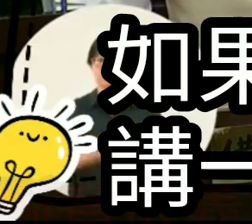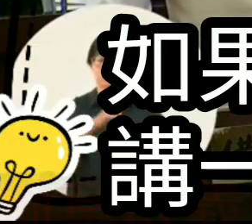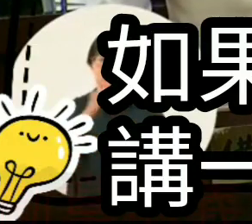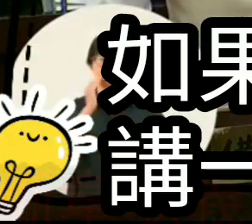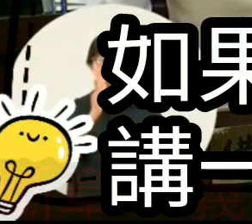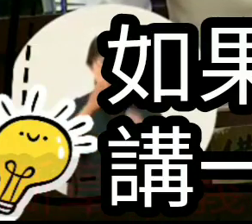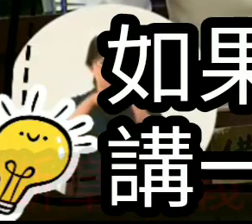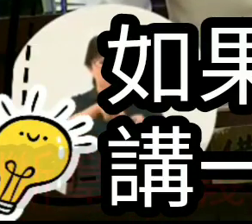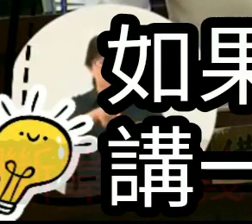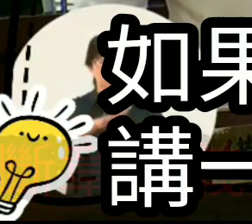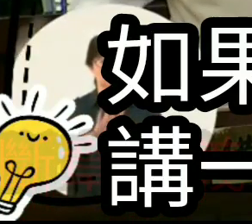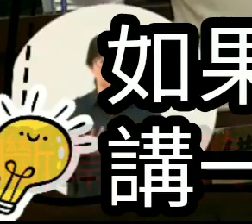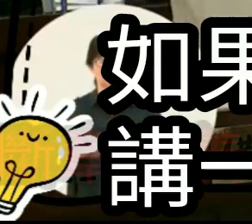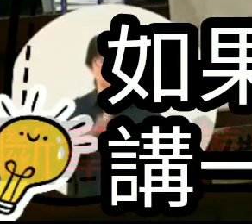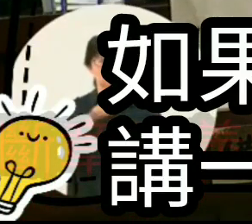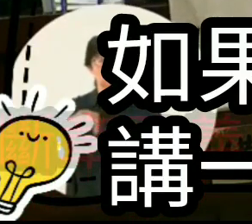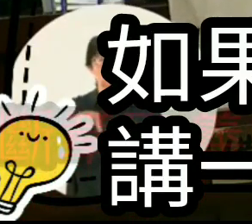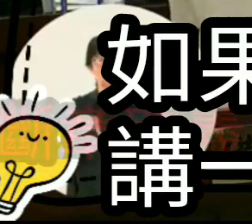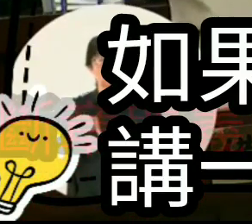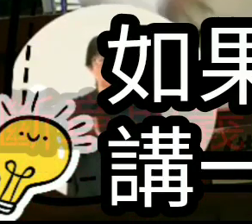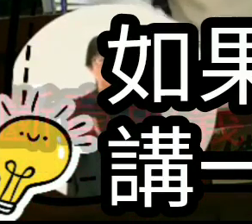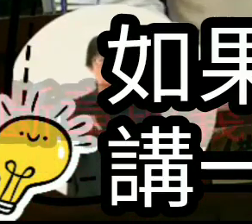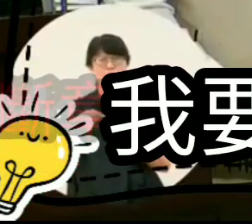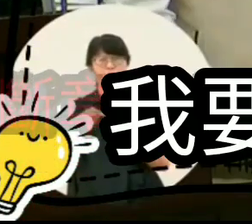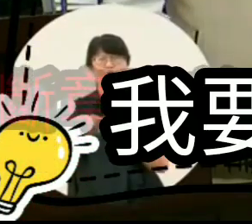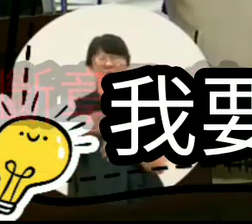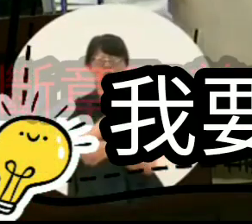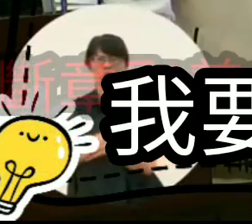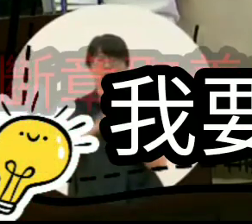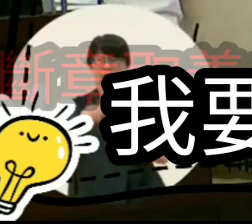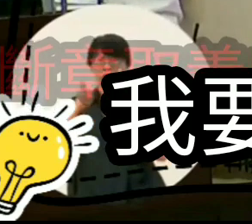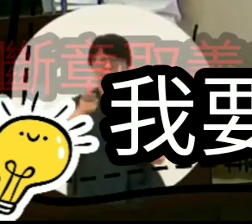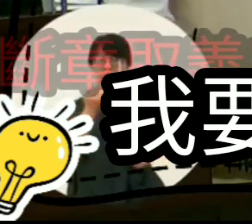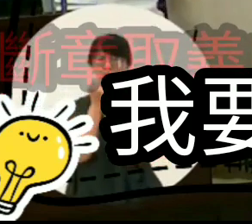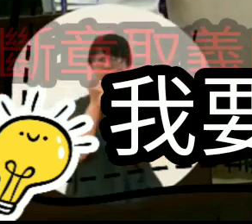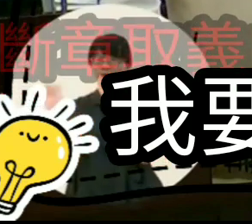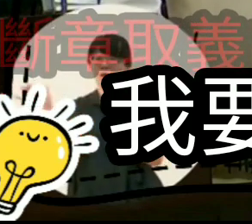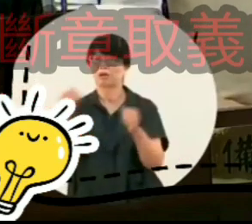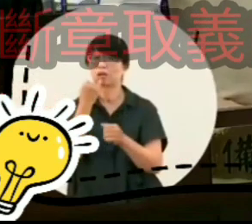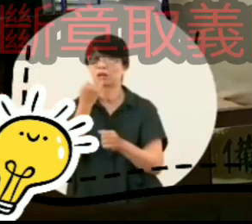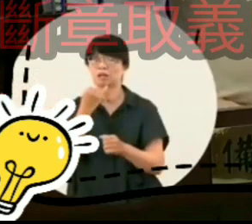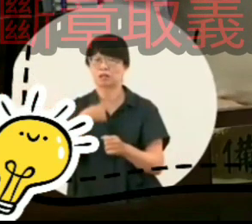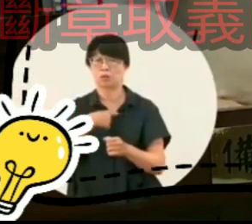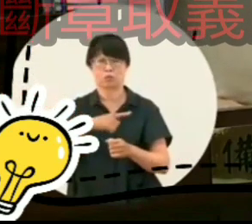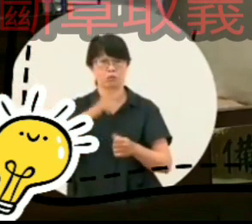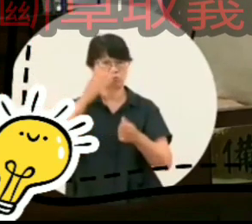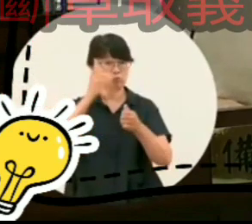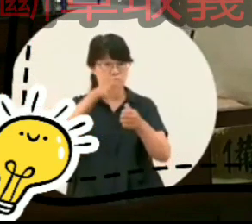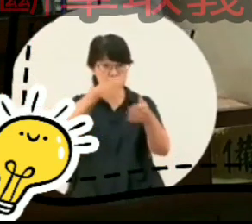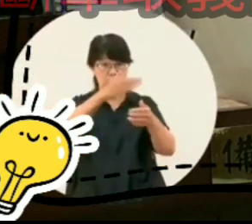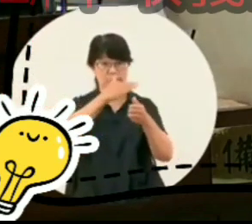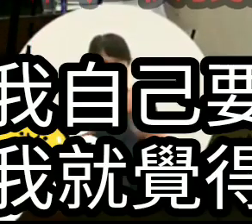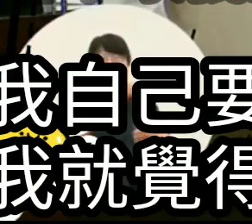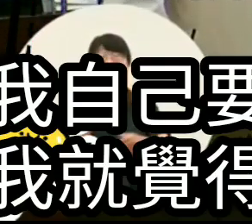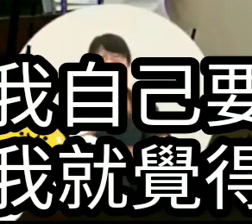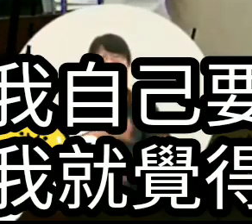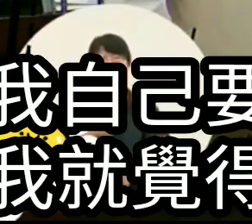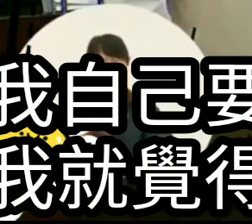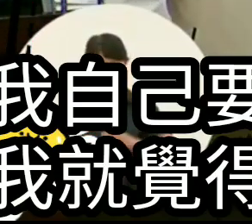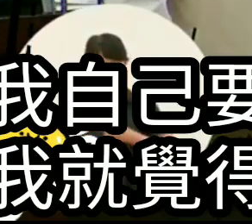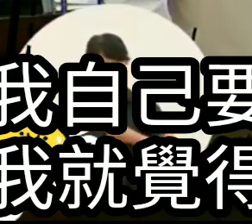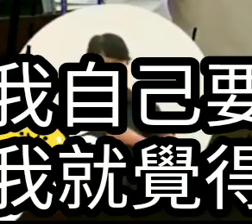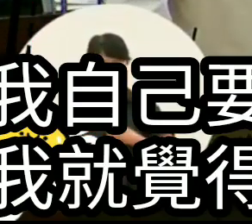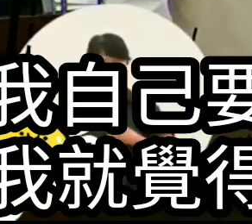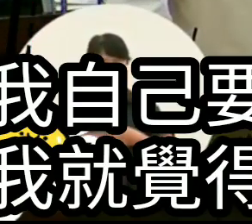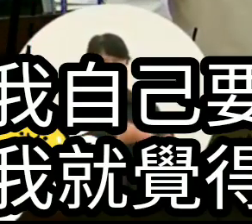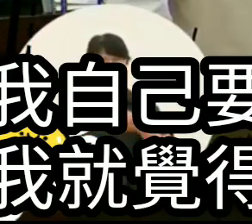如果为着安尼啊，你即马今仔讲一句话要下面那边啊，我要发动罢免啊。 我感觉无啥哩，但是 我家己吼、哦、